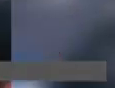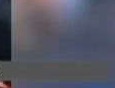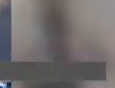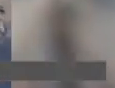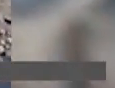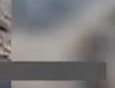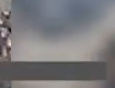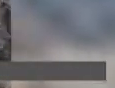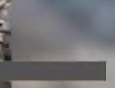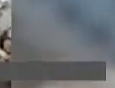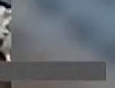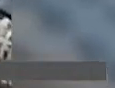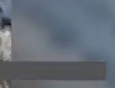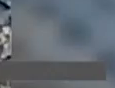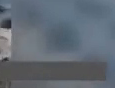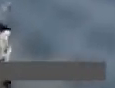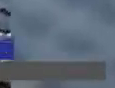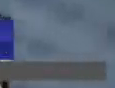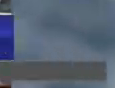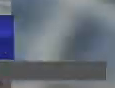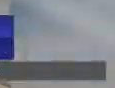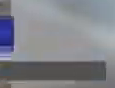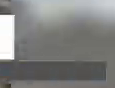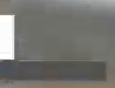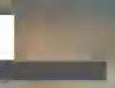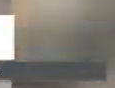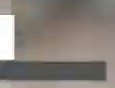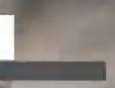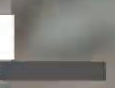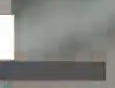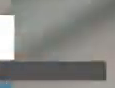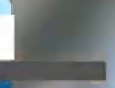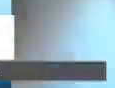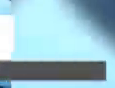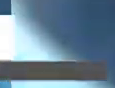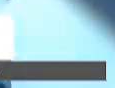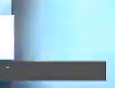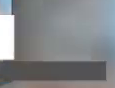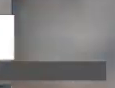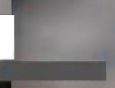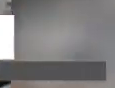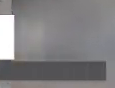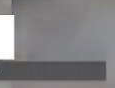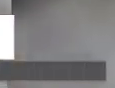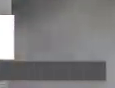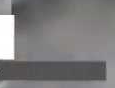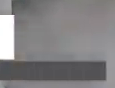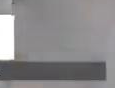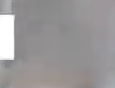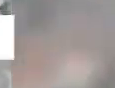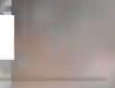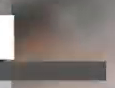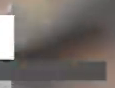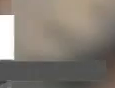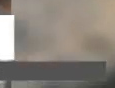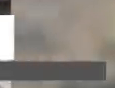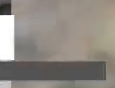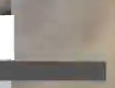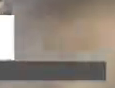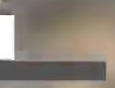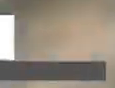RTM pasukan tindakan pantas bantu kesan buaya Baham nelayan paparan lanjut seketika nanti